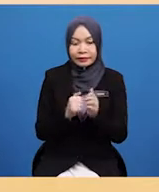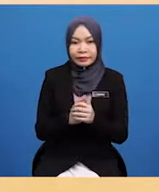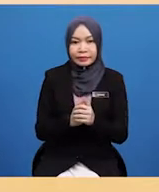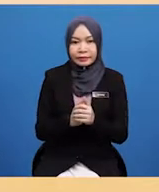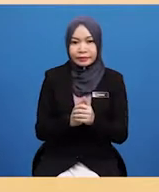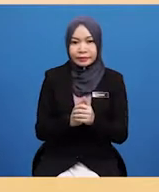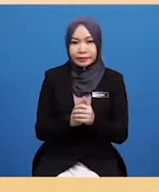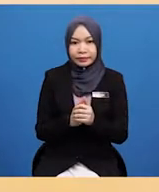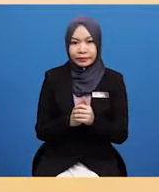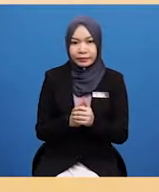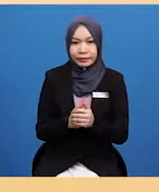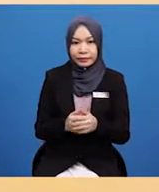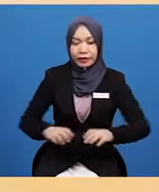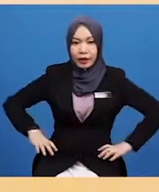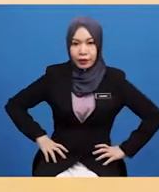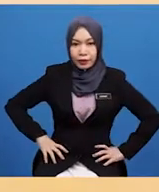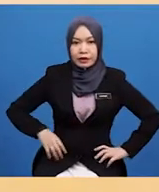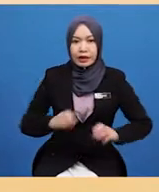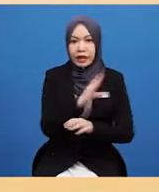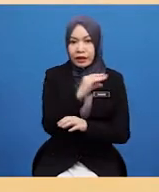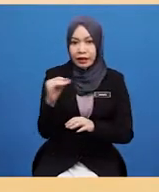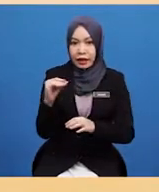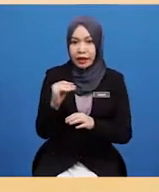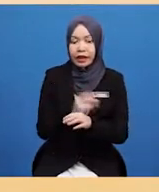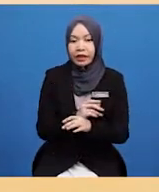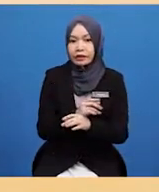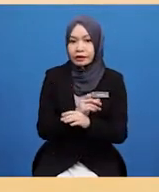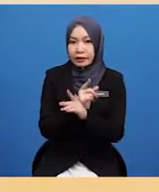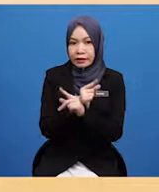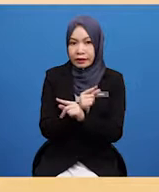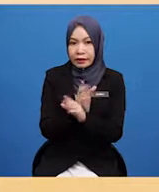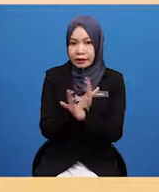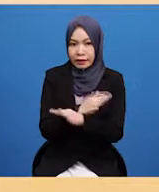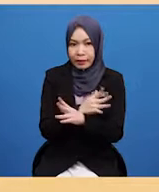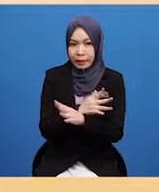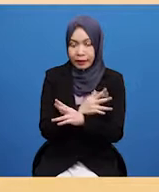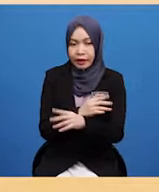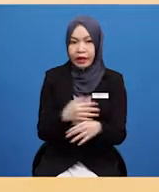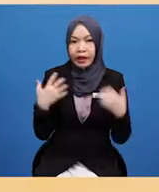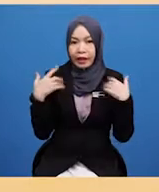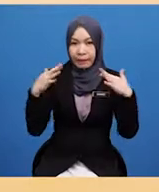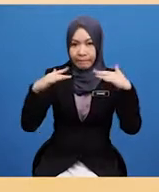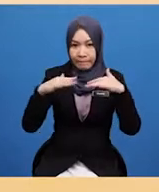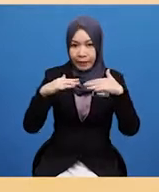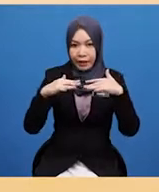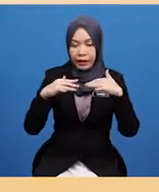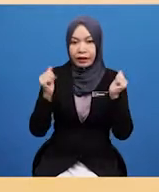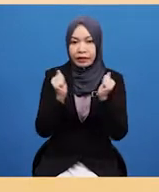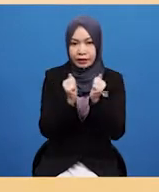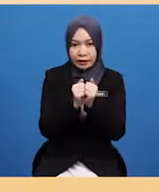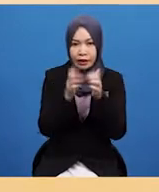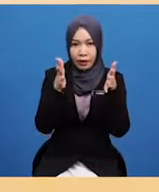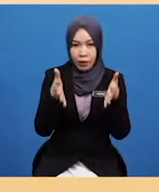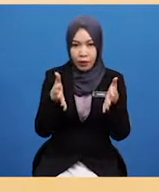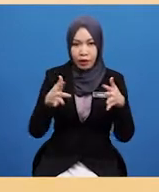Ogos 1914, Jerman mengisytiharkan perang terhadap Perancis yang menyebelahi Rusia. Jerman juga